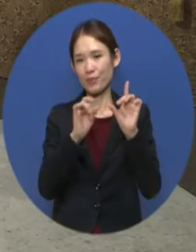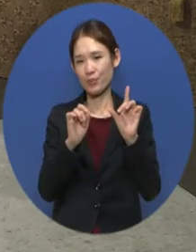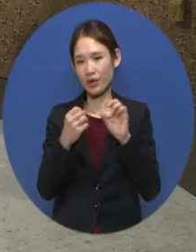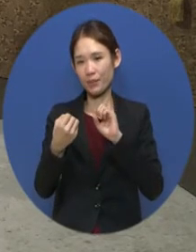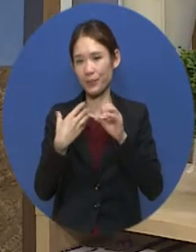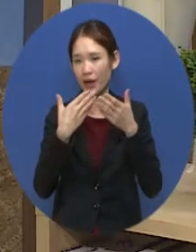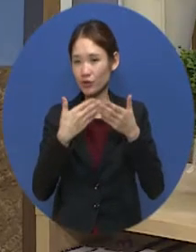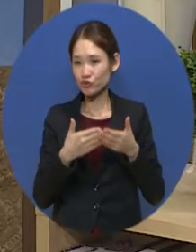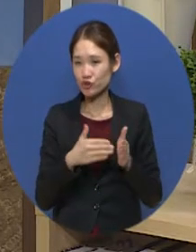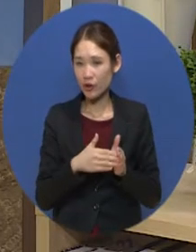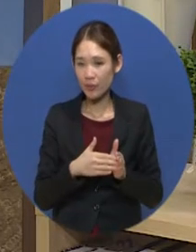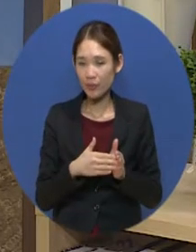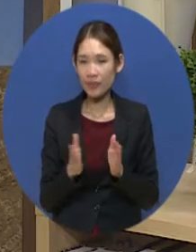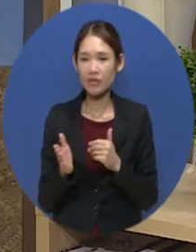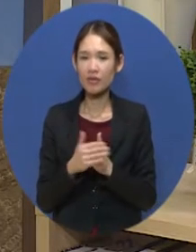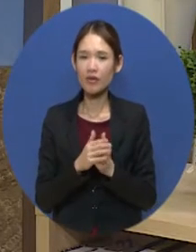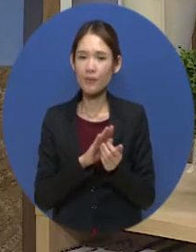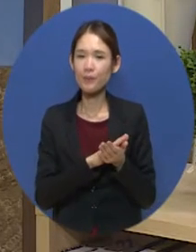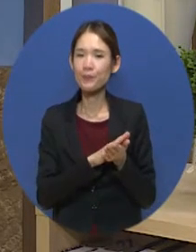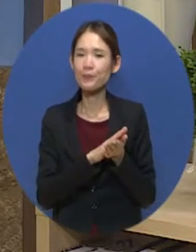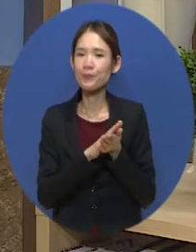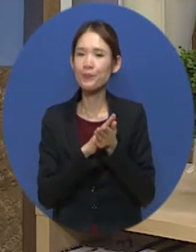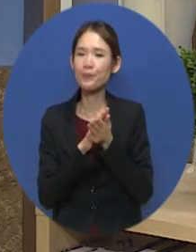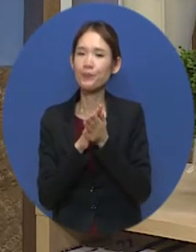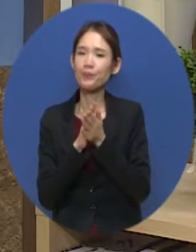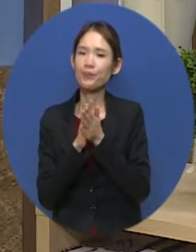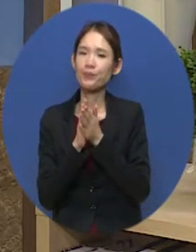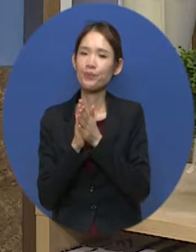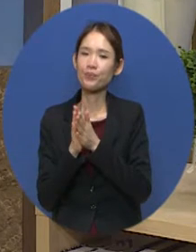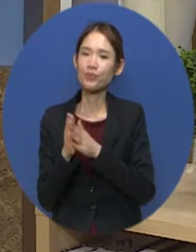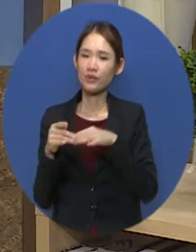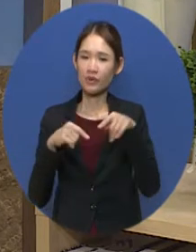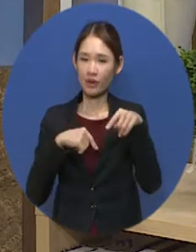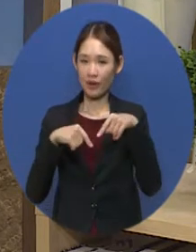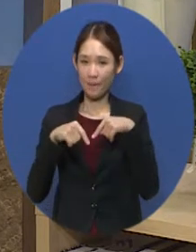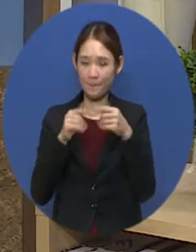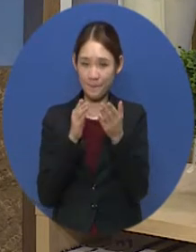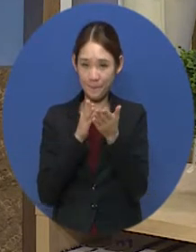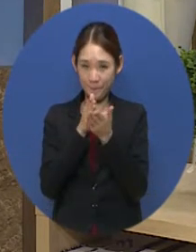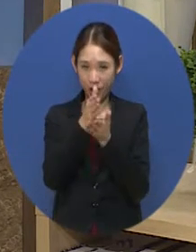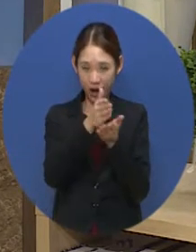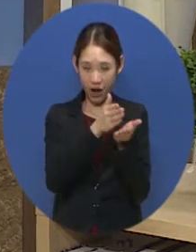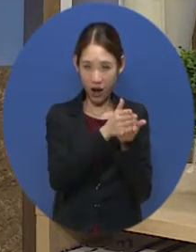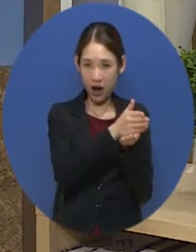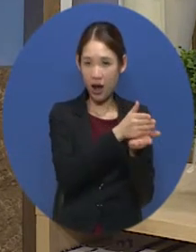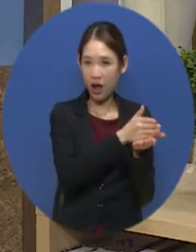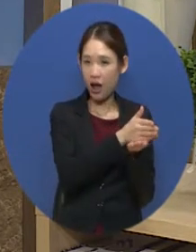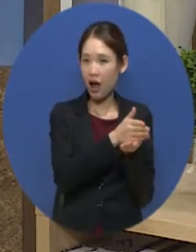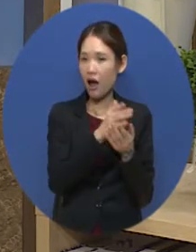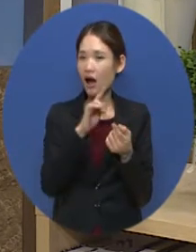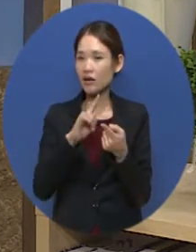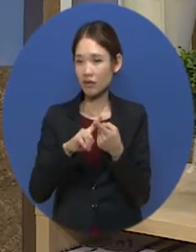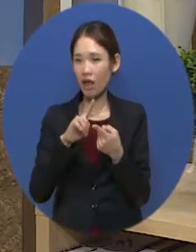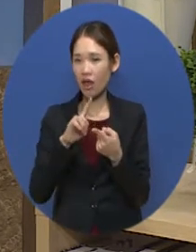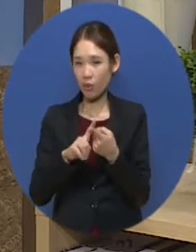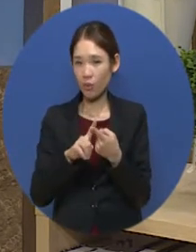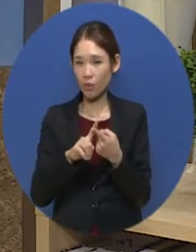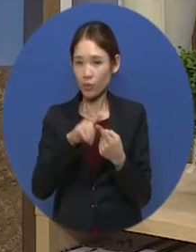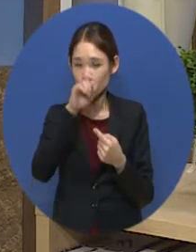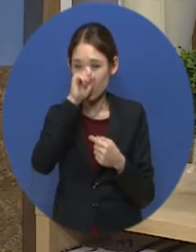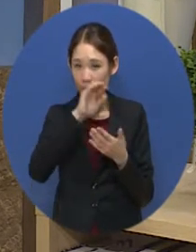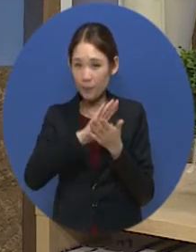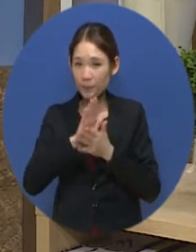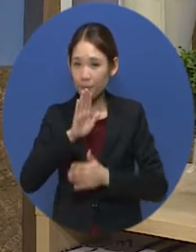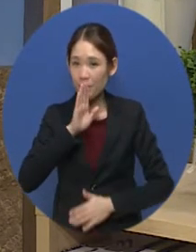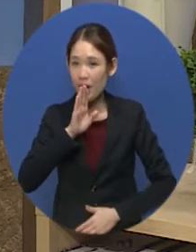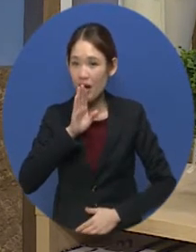말씀을 해주셨는데 이 변화는 정책의 방향이 네. 방향 자체는 그래도 좋아지고